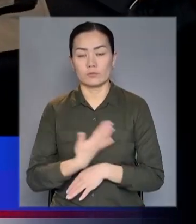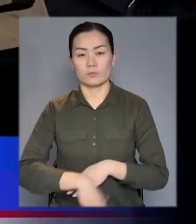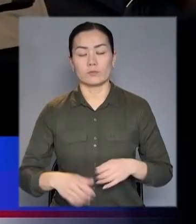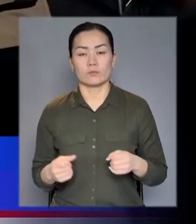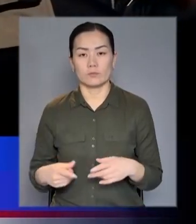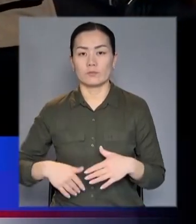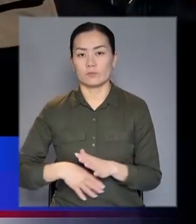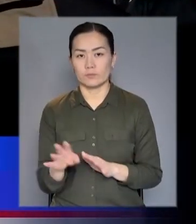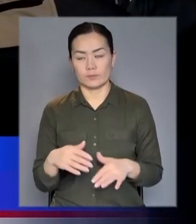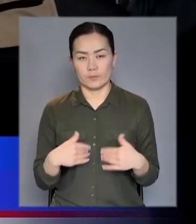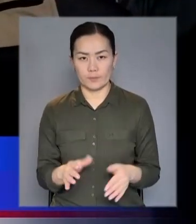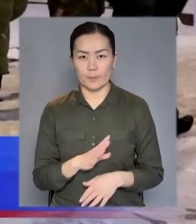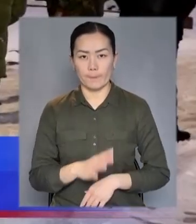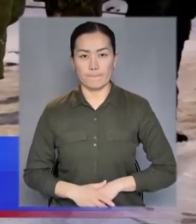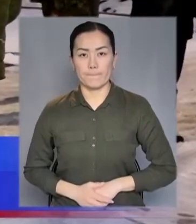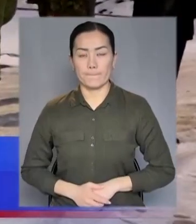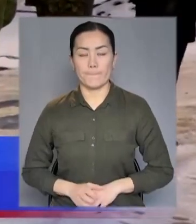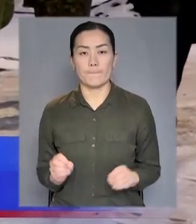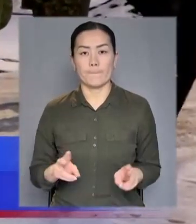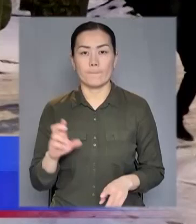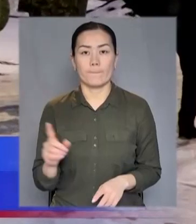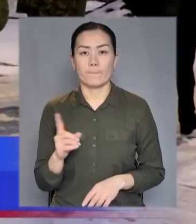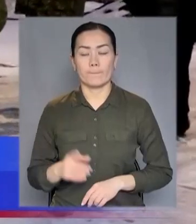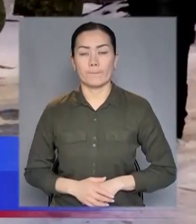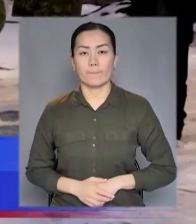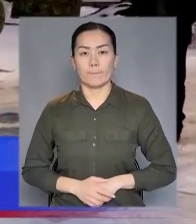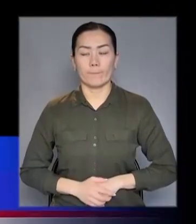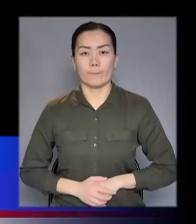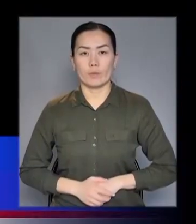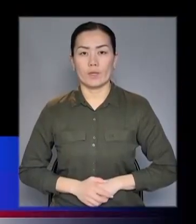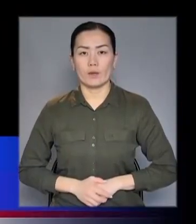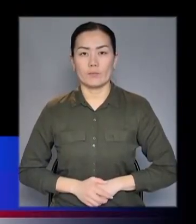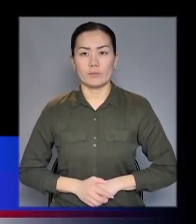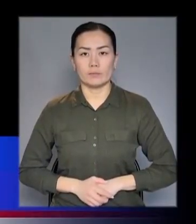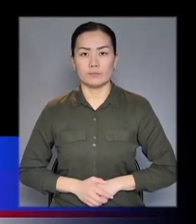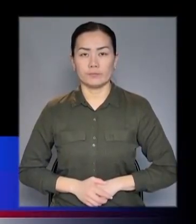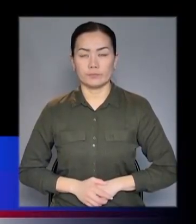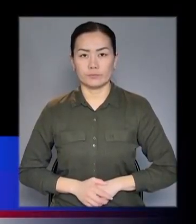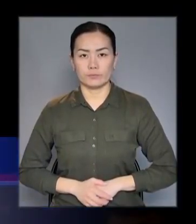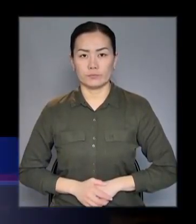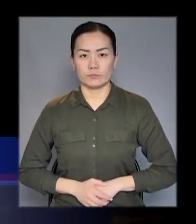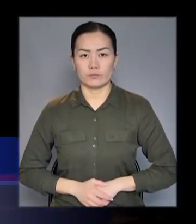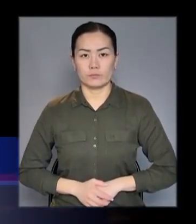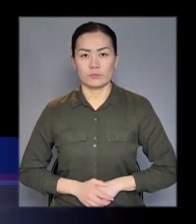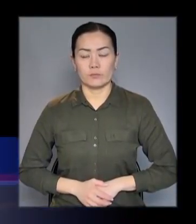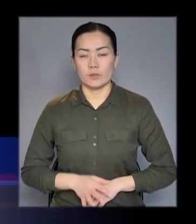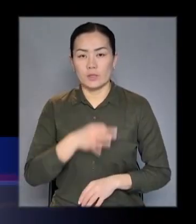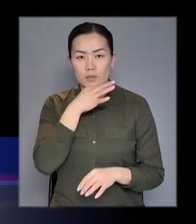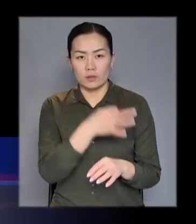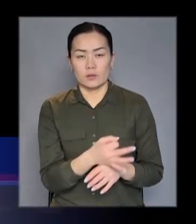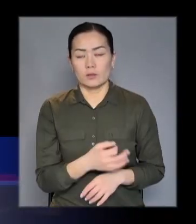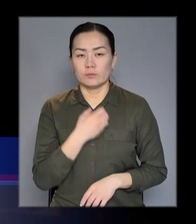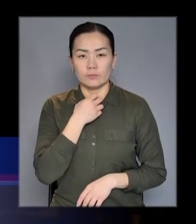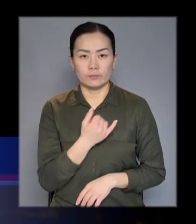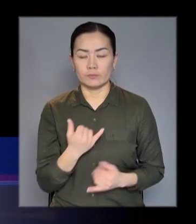шығарып қойғандарыңыз дұрыс деп жөн сілтеді арнаулы автобаза басшысы. Қазір өкінішке орай көңілдеріне қолымды жауап айта